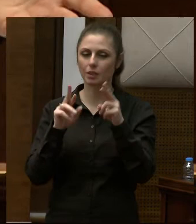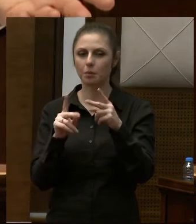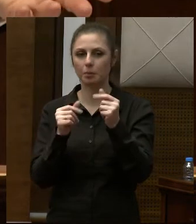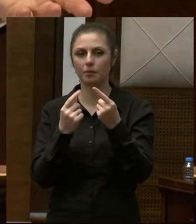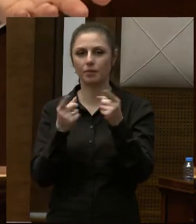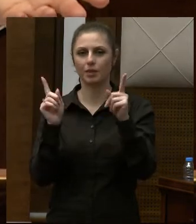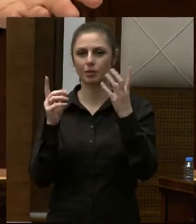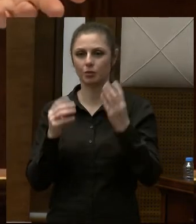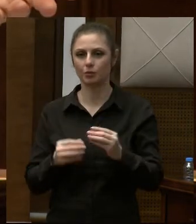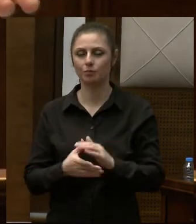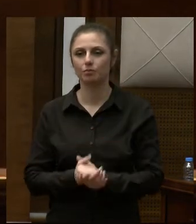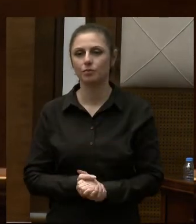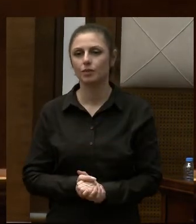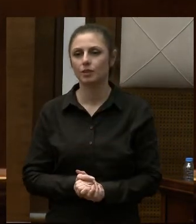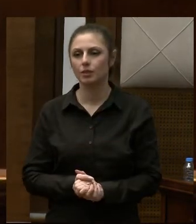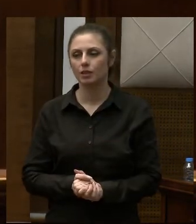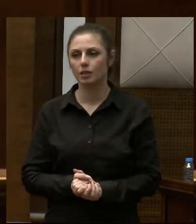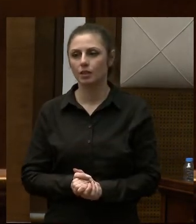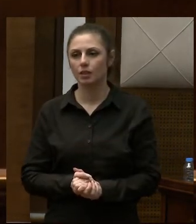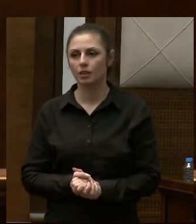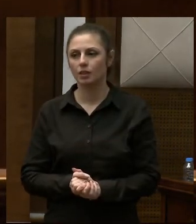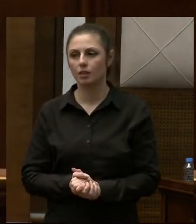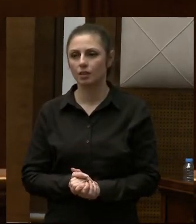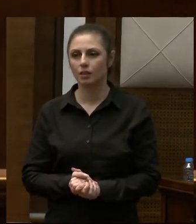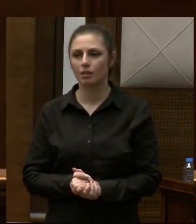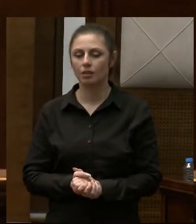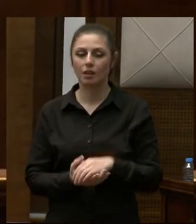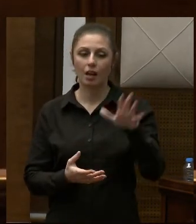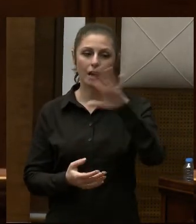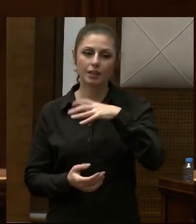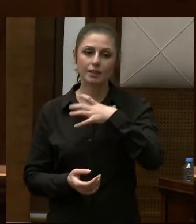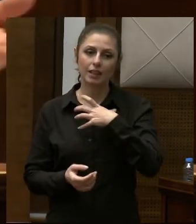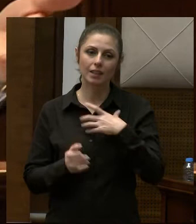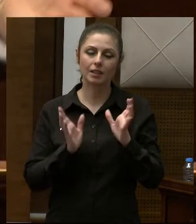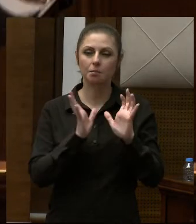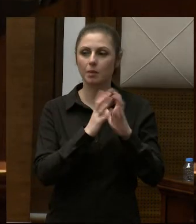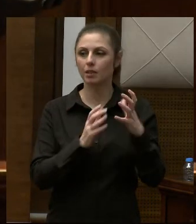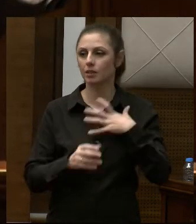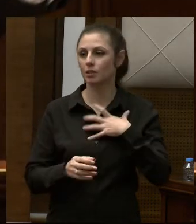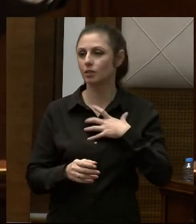Bir farklı yanardaki fark. Burası da diyecek ki en iyi parti benim partim diyecek.